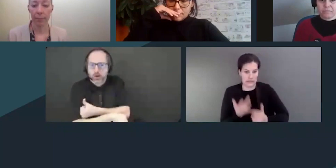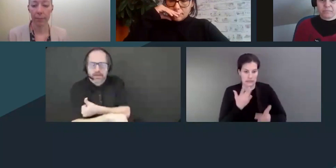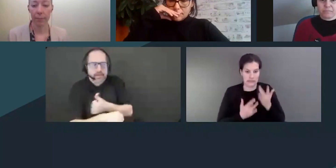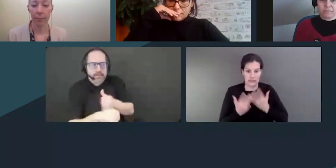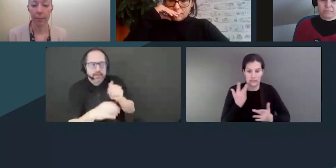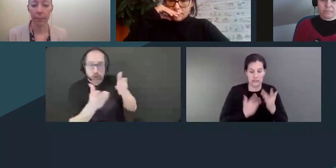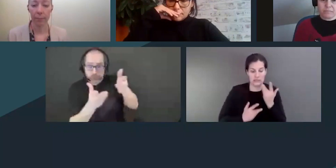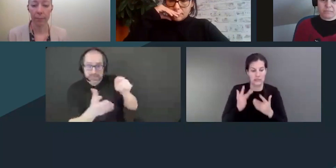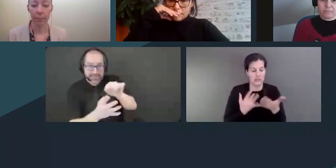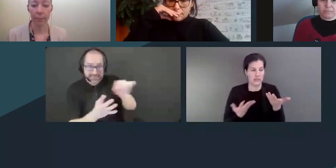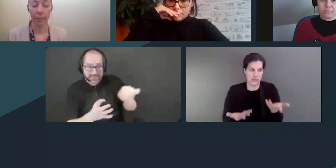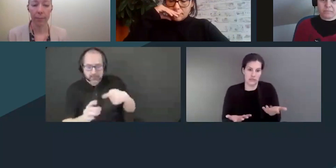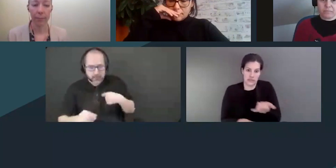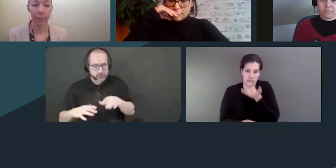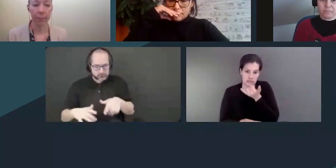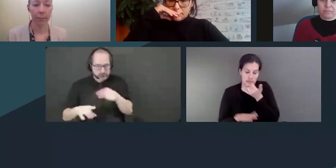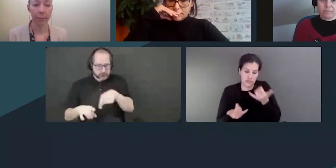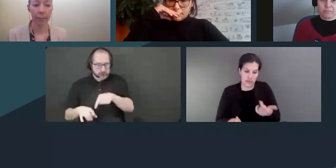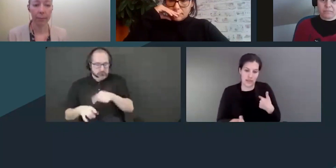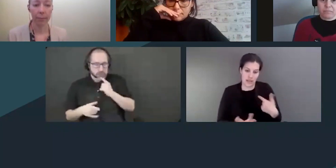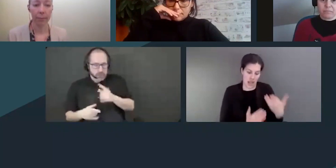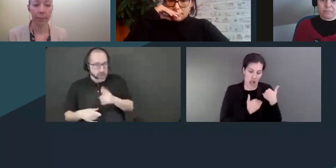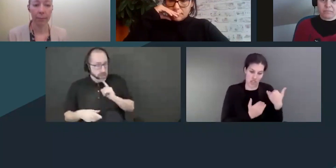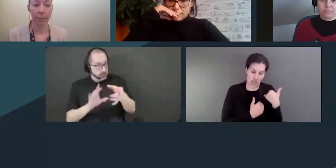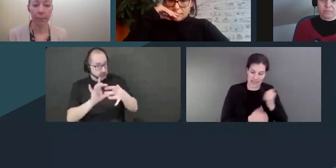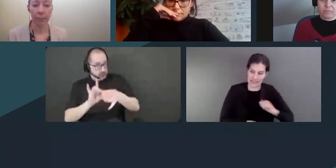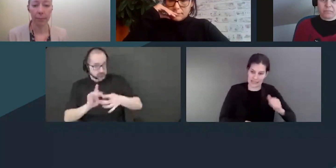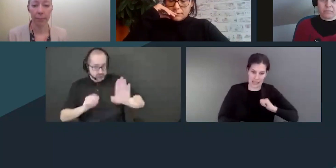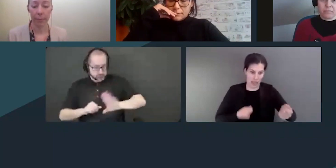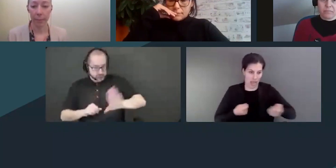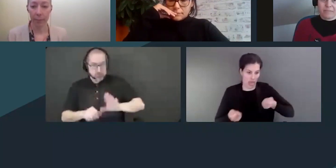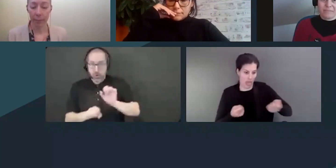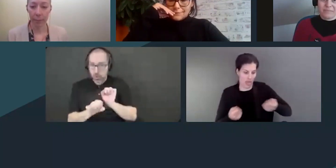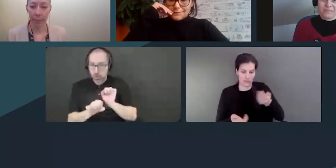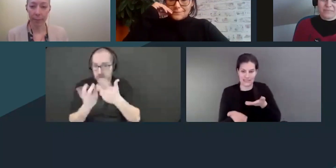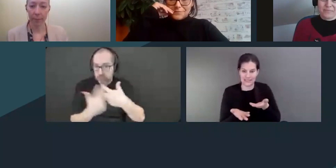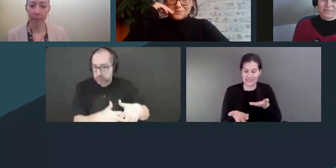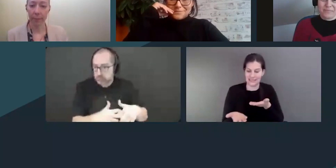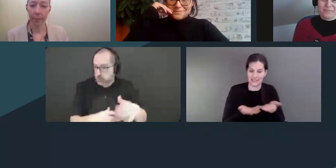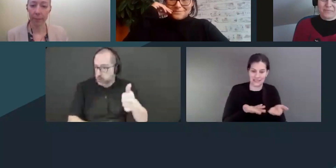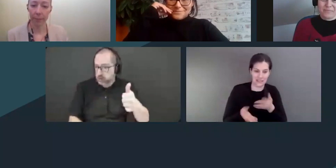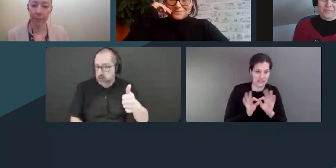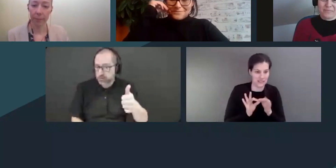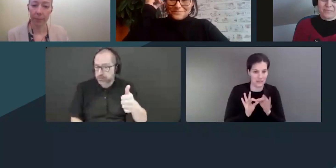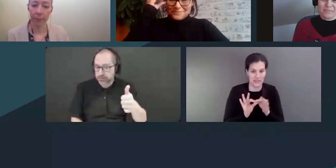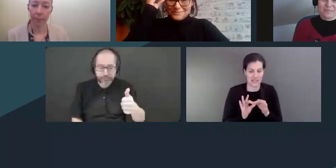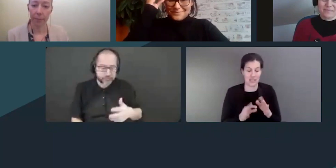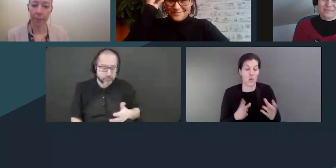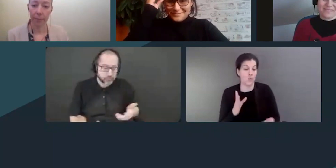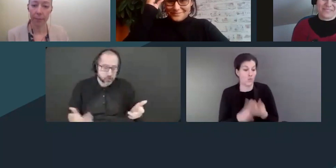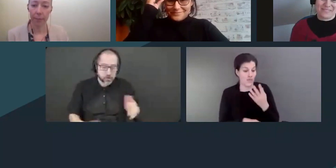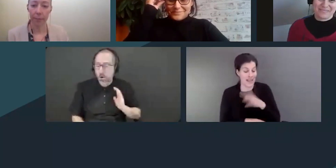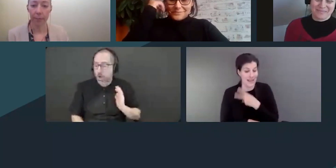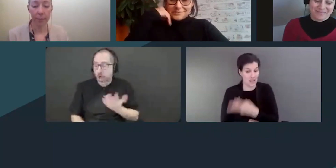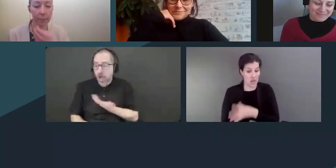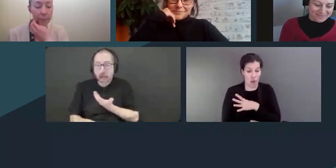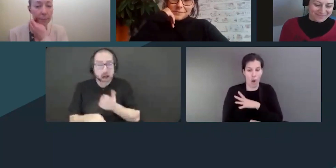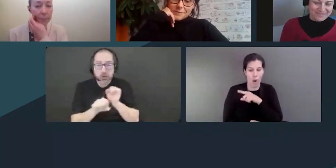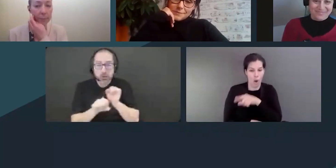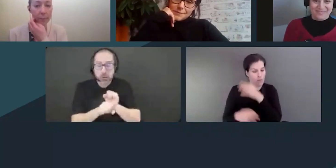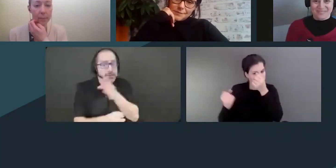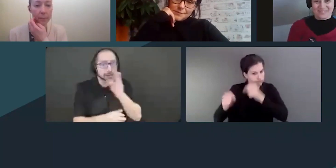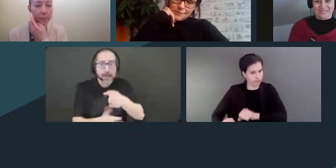l'autorité sur ces services qui sont fournis. Donc, notre travail ne finit jamais. Il est question d'apprendre l'interprétation. Il est